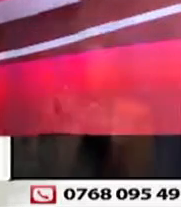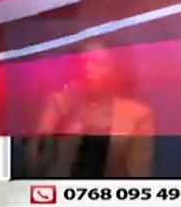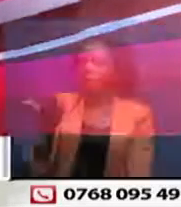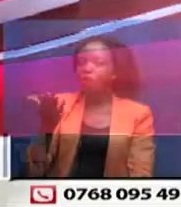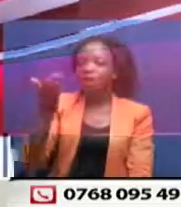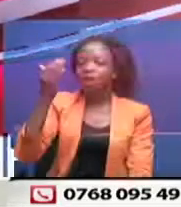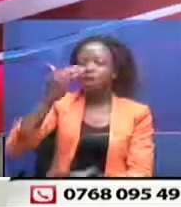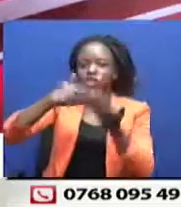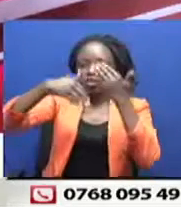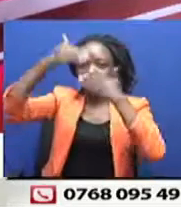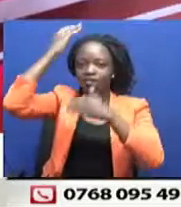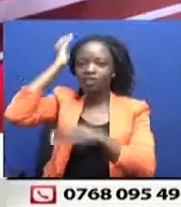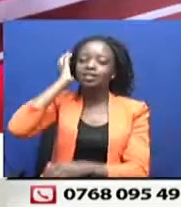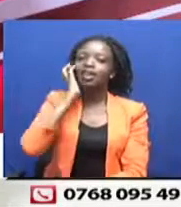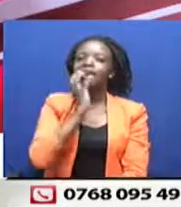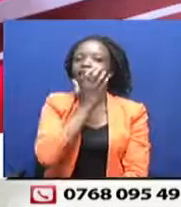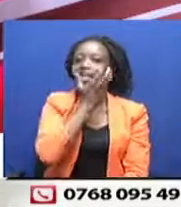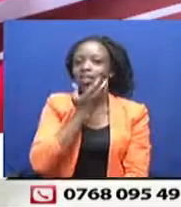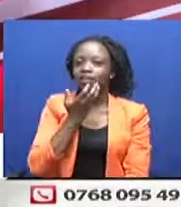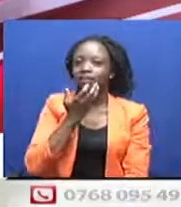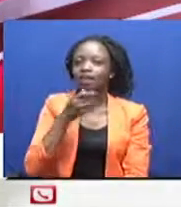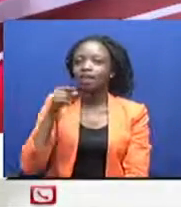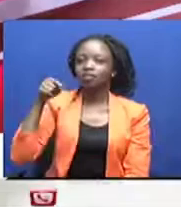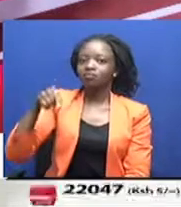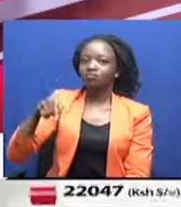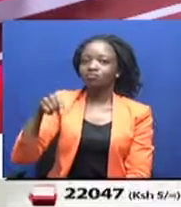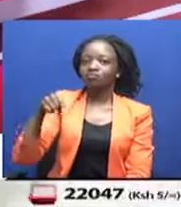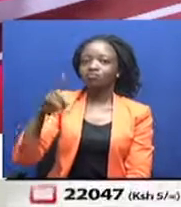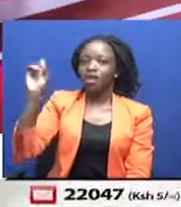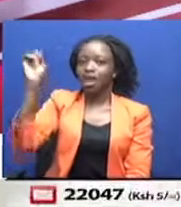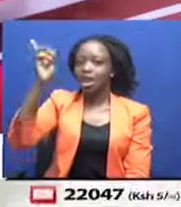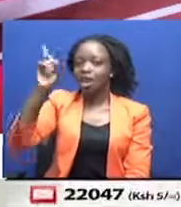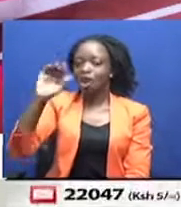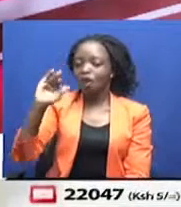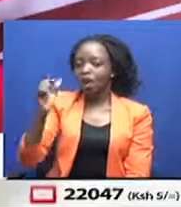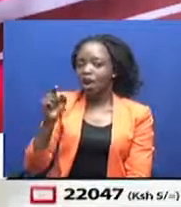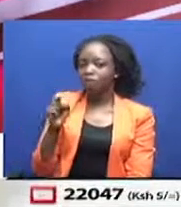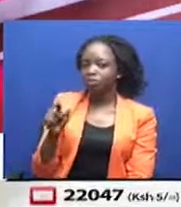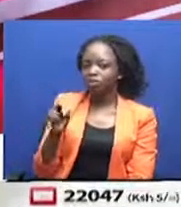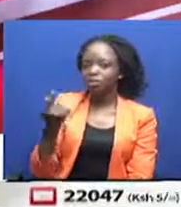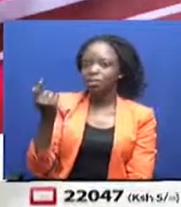kikuu cha Kenyatta hapa katika kaunti